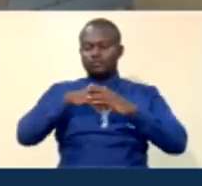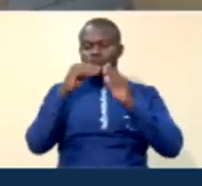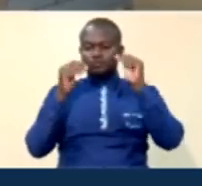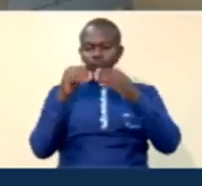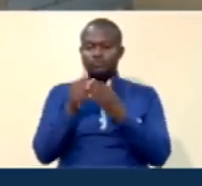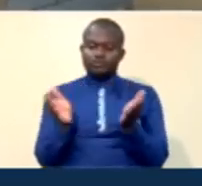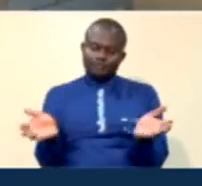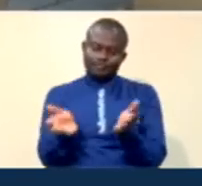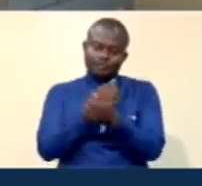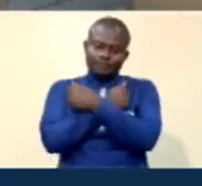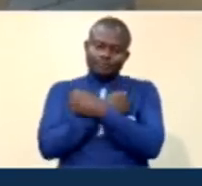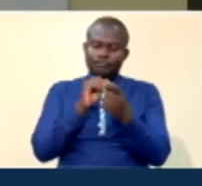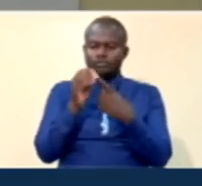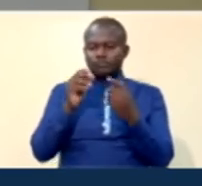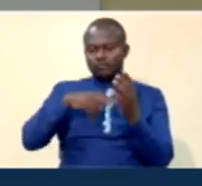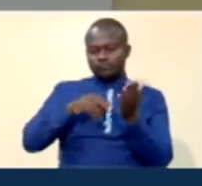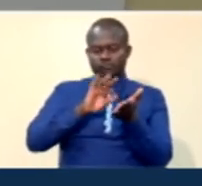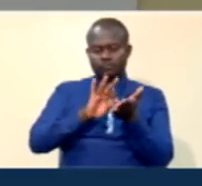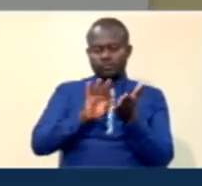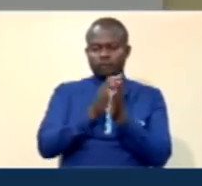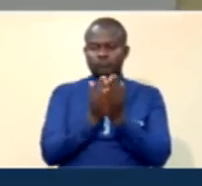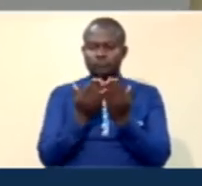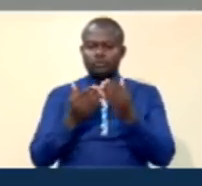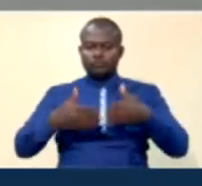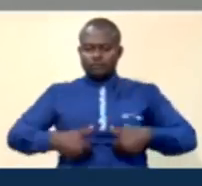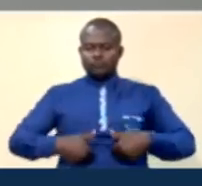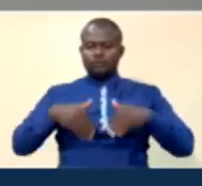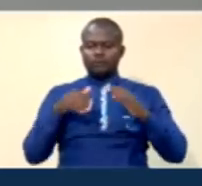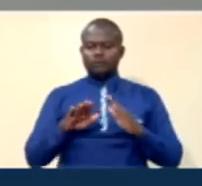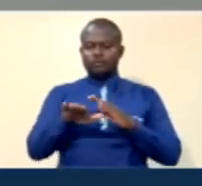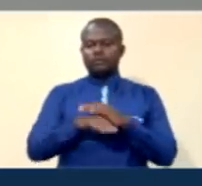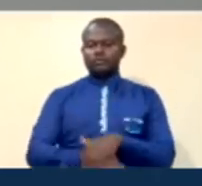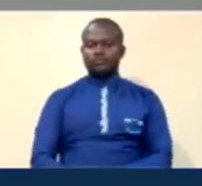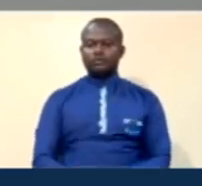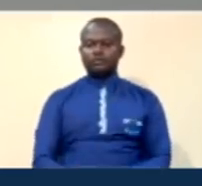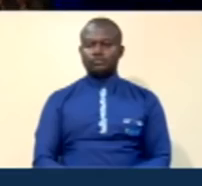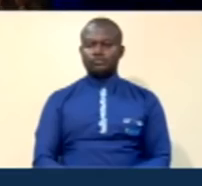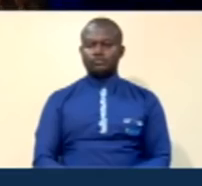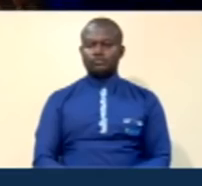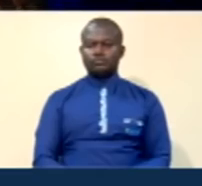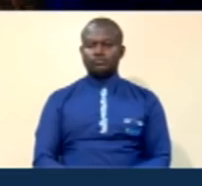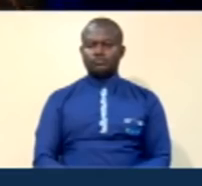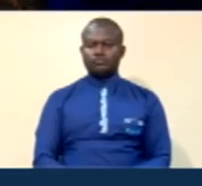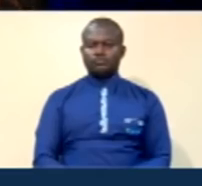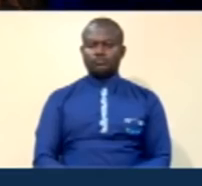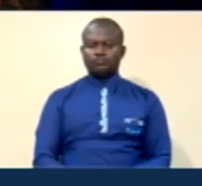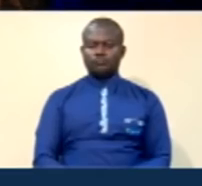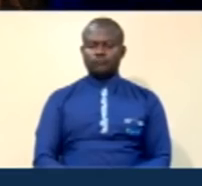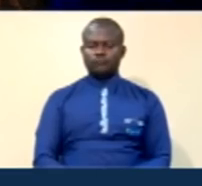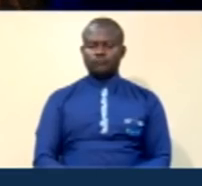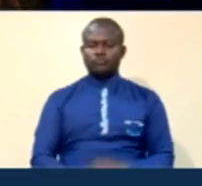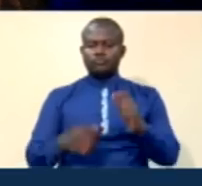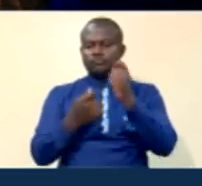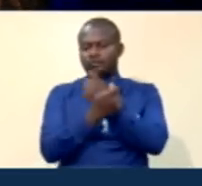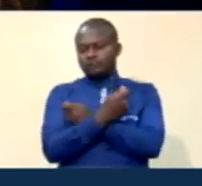rwo kubakundisha umuco wo gusoma no kwandika ibitabo bakiri bato. Jean Damascene Imanishimwe, I Kigali. Gloria,